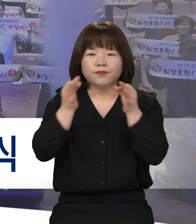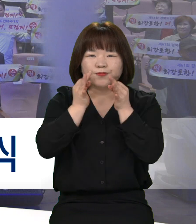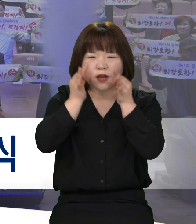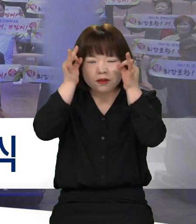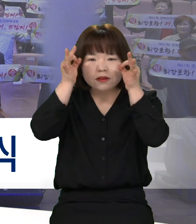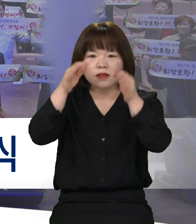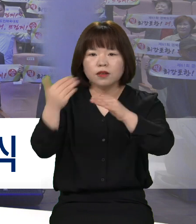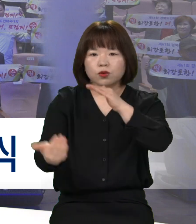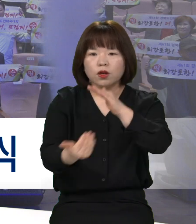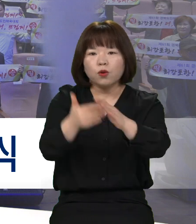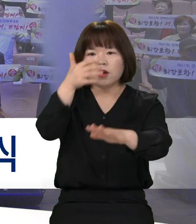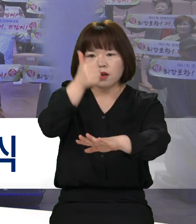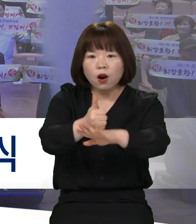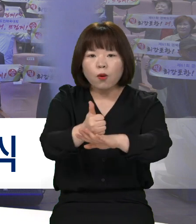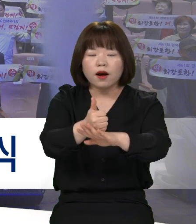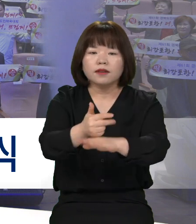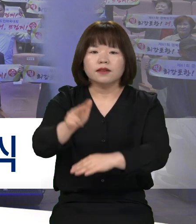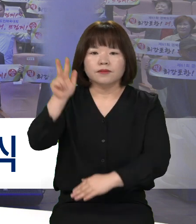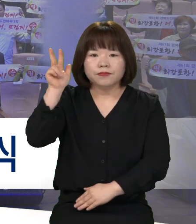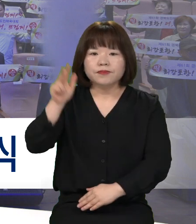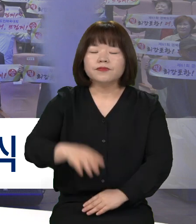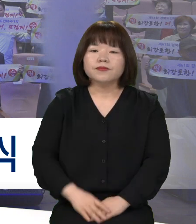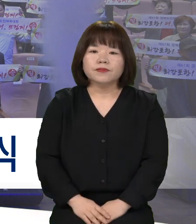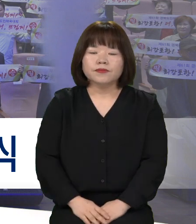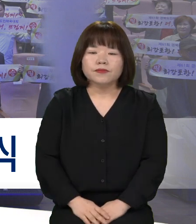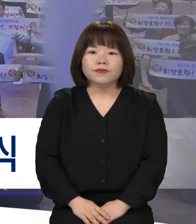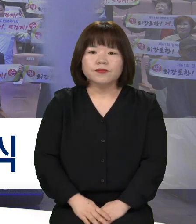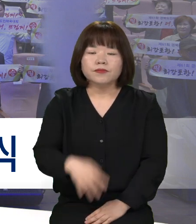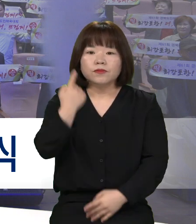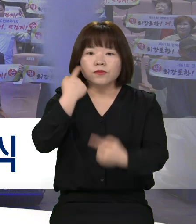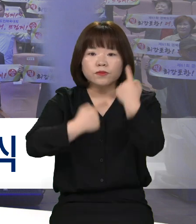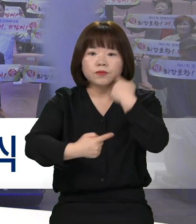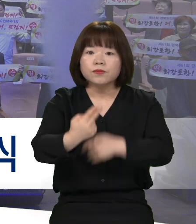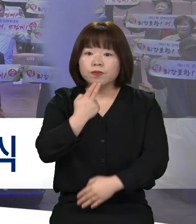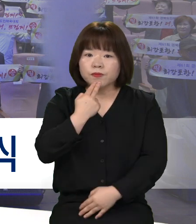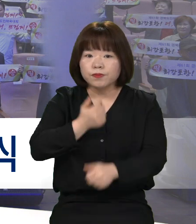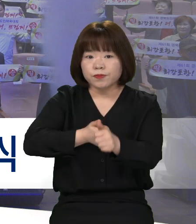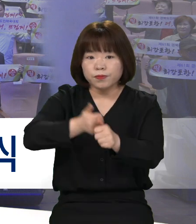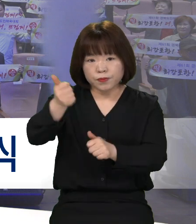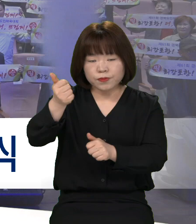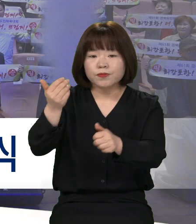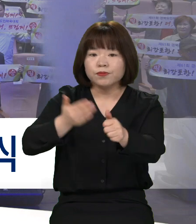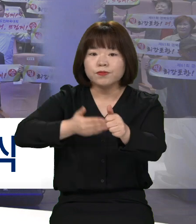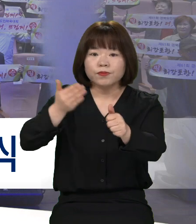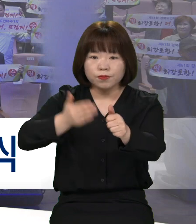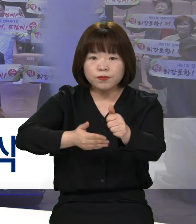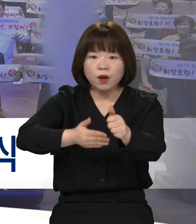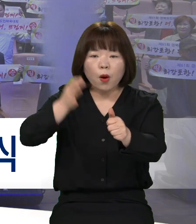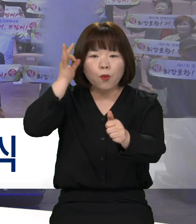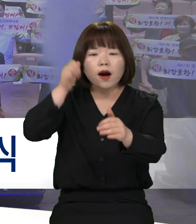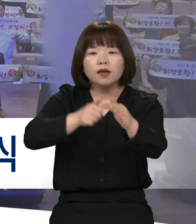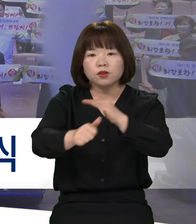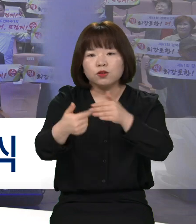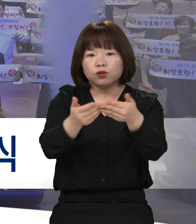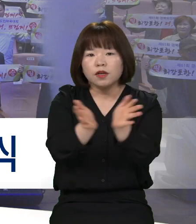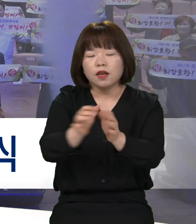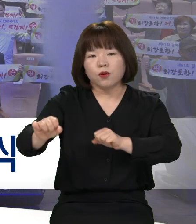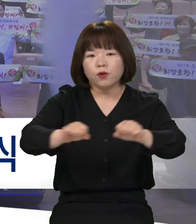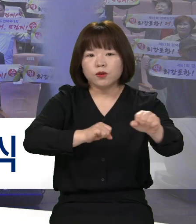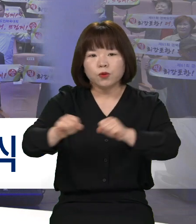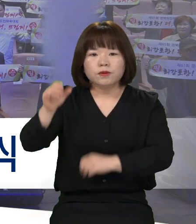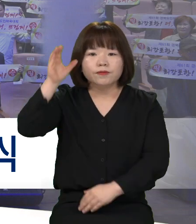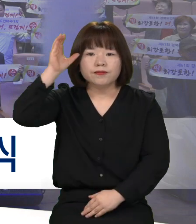최선을 다해 최고의 결과를 낼 것을 다짐했는데요 모쪼록 부상없이 승천보를 전해주기를 바라며 포항시